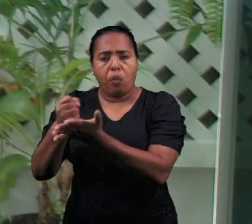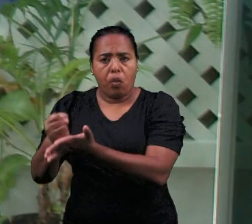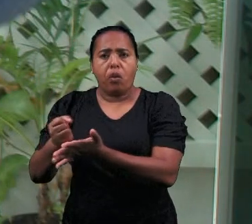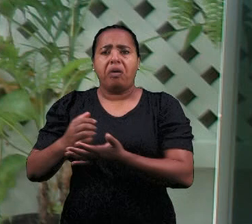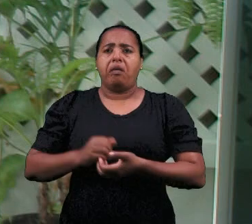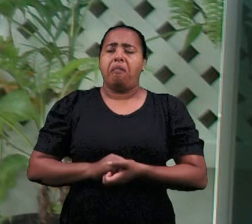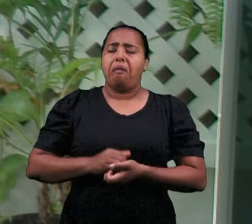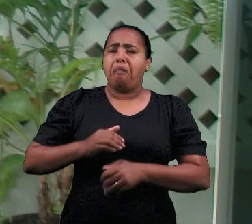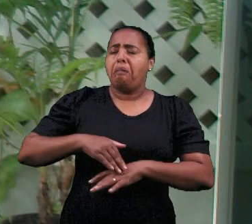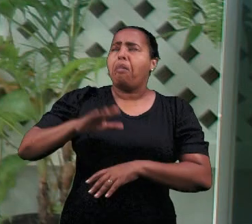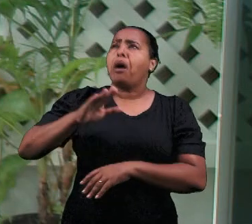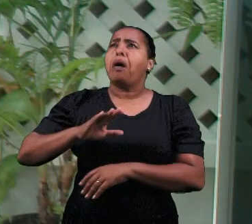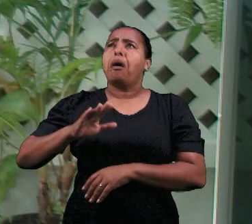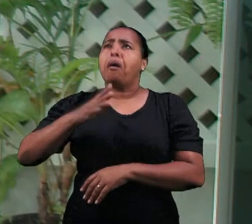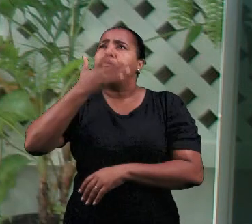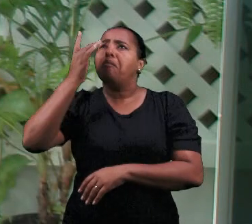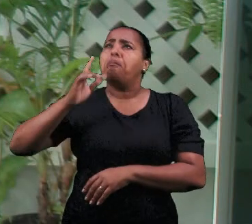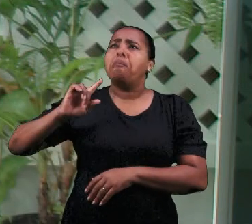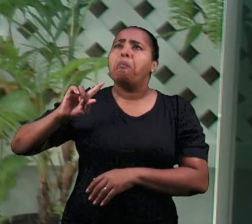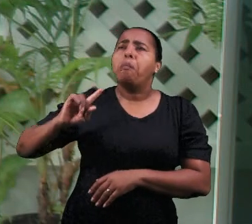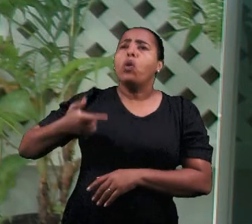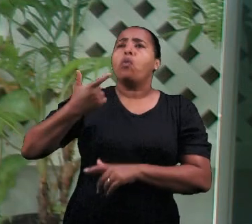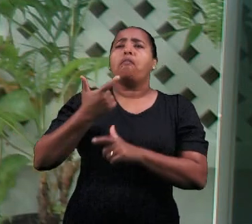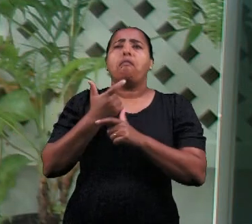des situations et époques.